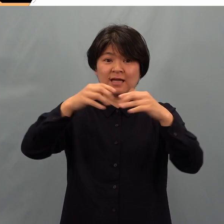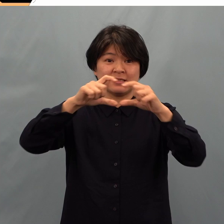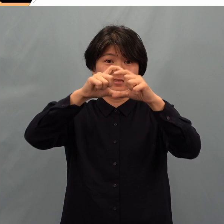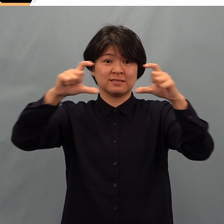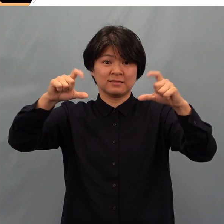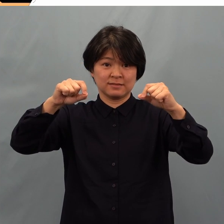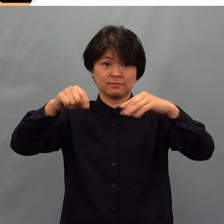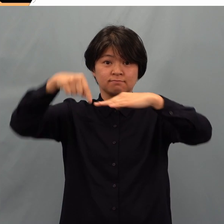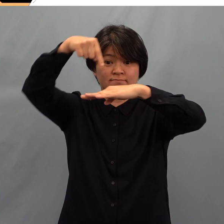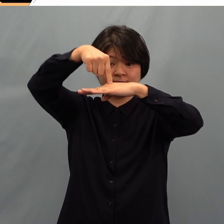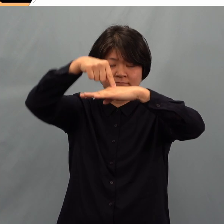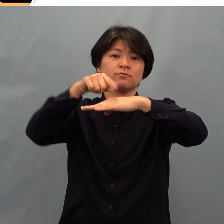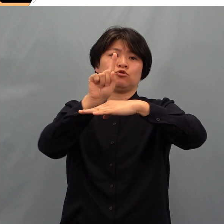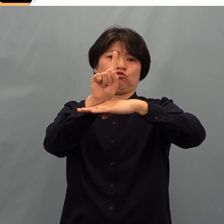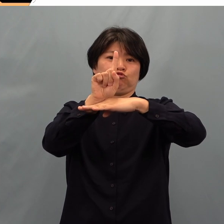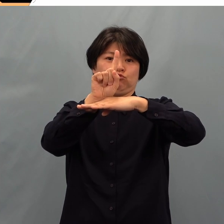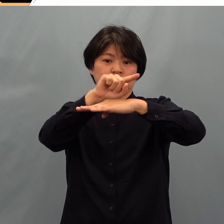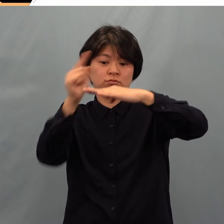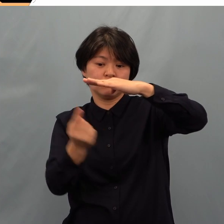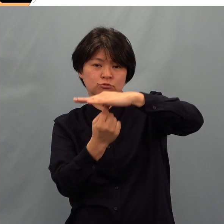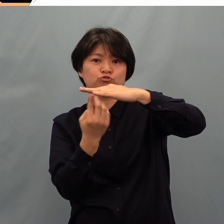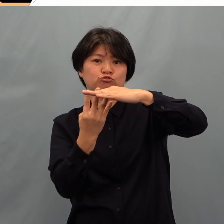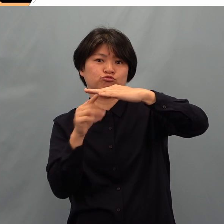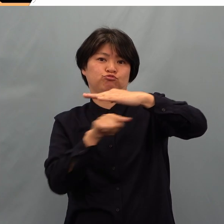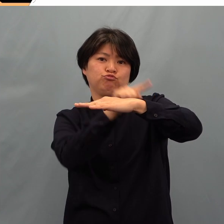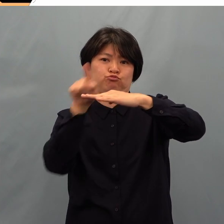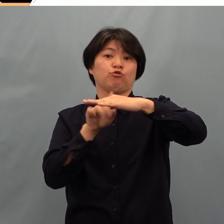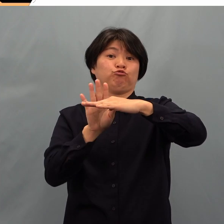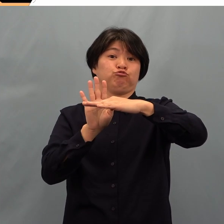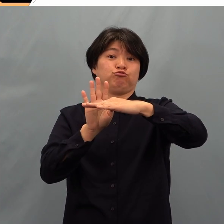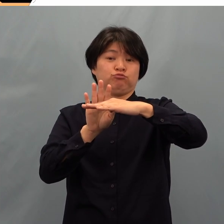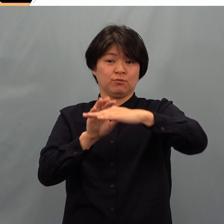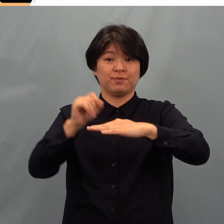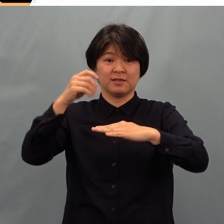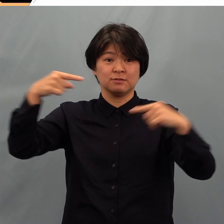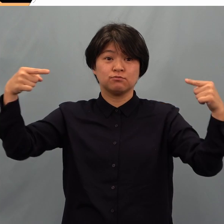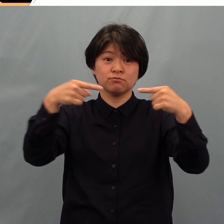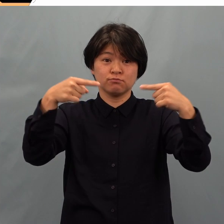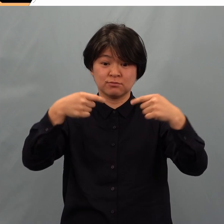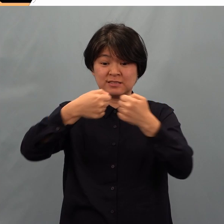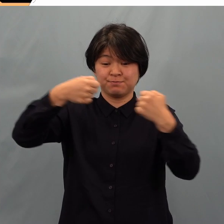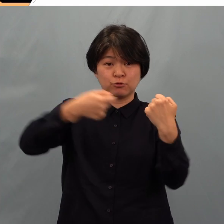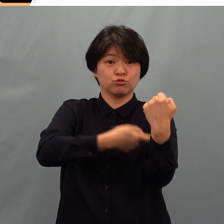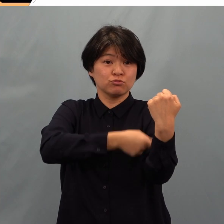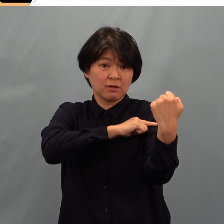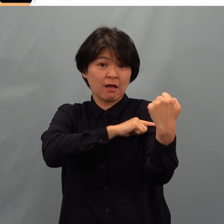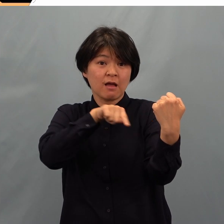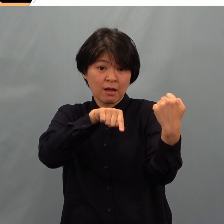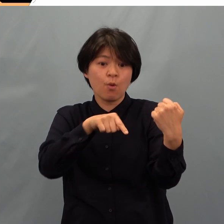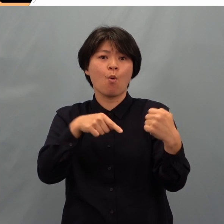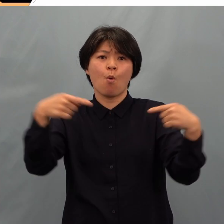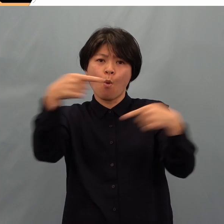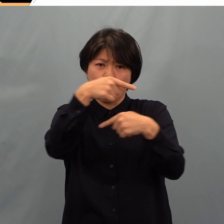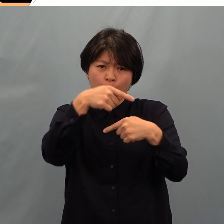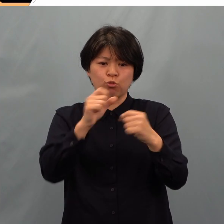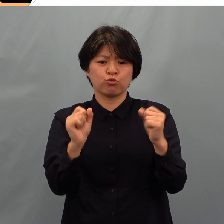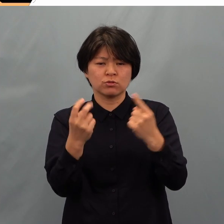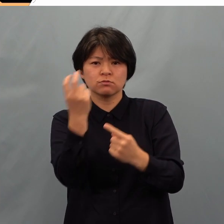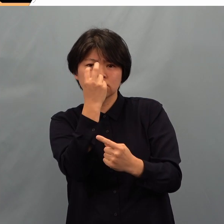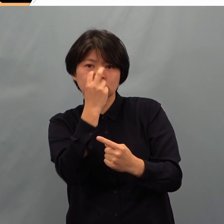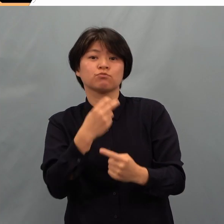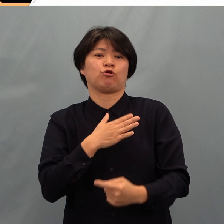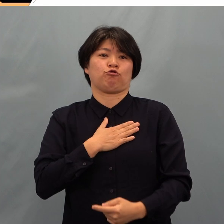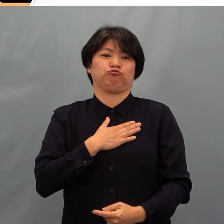断力を推定します先端力は2次元の力なので上側に1個の電極下側に4個の